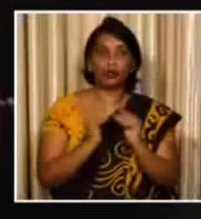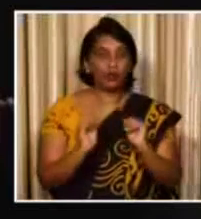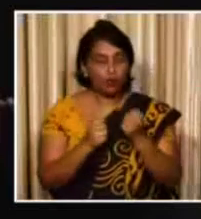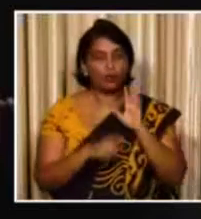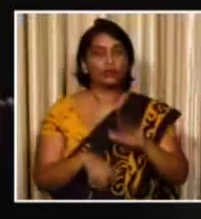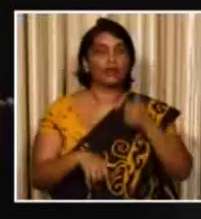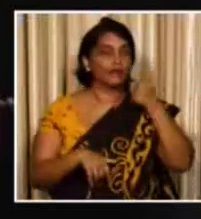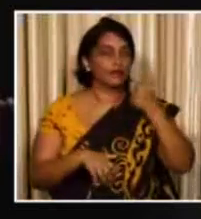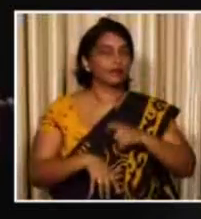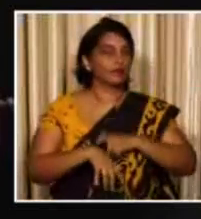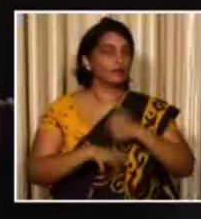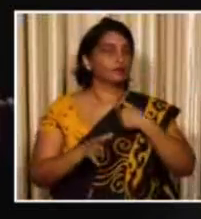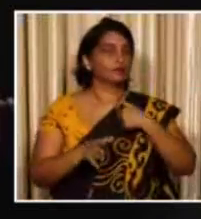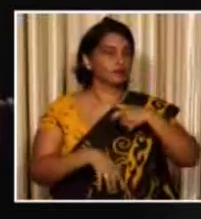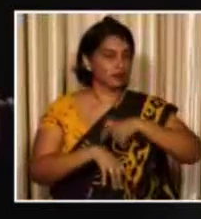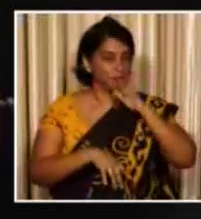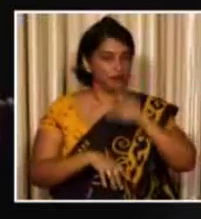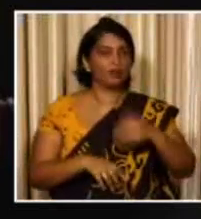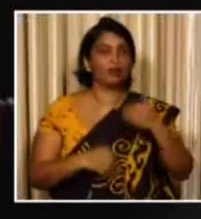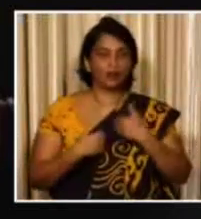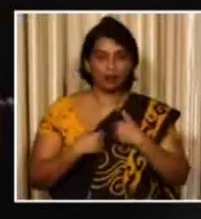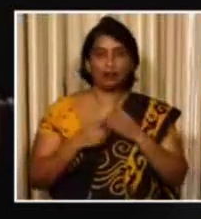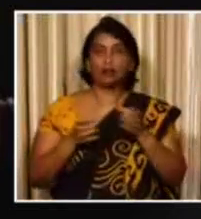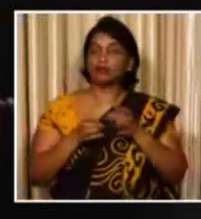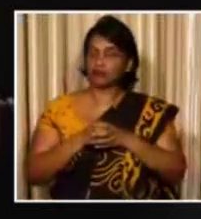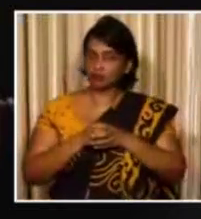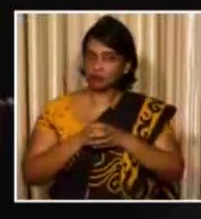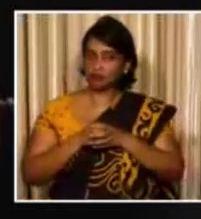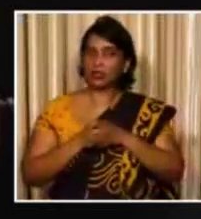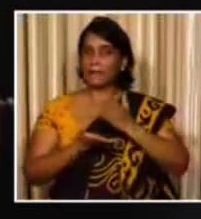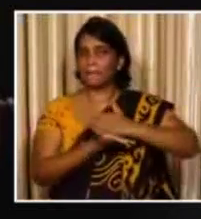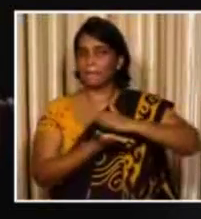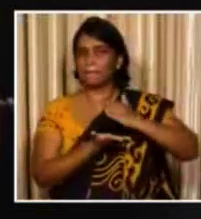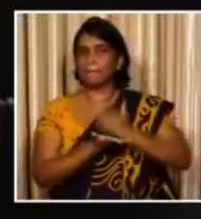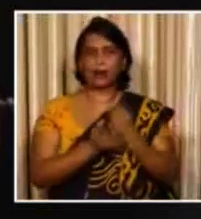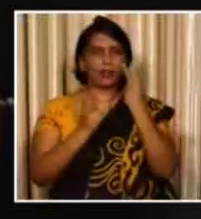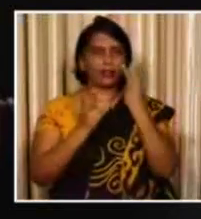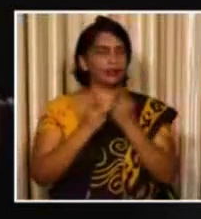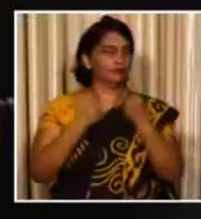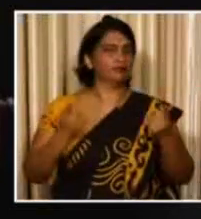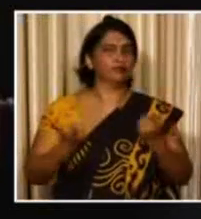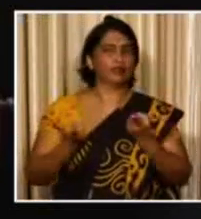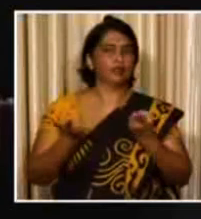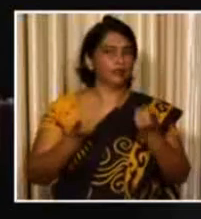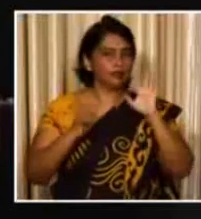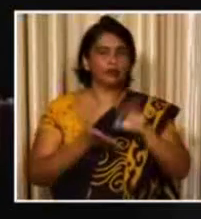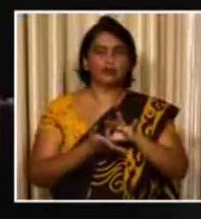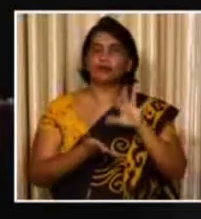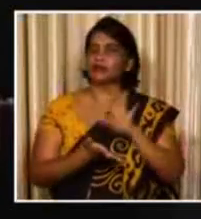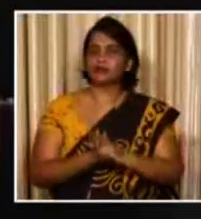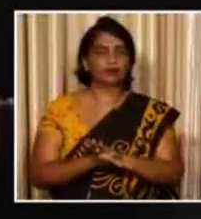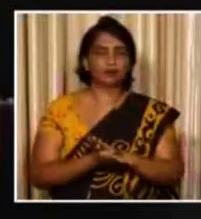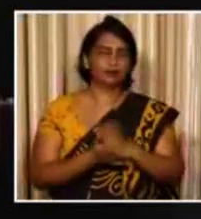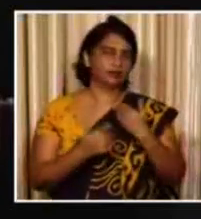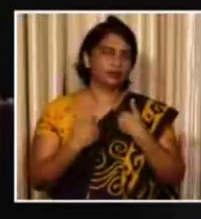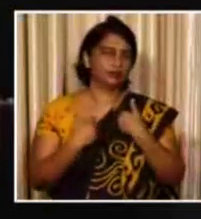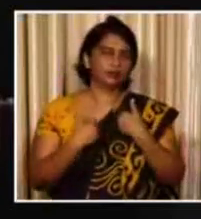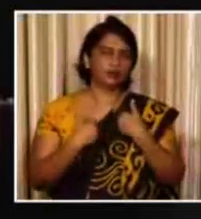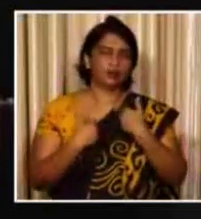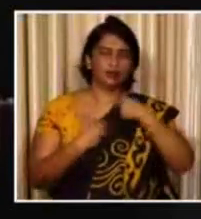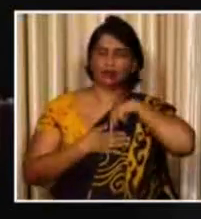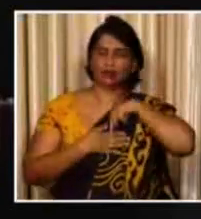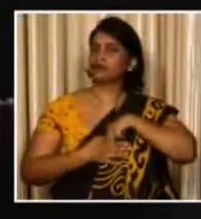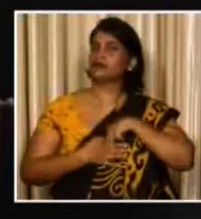വകേ തീരണാത്മക മൊഹതക അപേ ഖന്ദൗര ബെദില ദെന്നെക് തരക കരണ ഗത് തീരണയ സമഗ മകേ